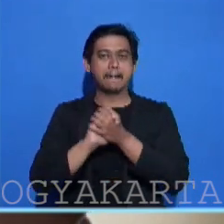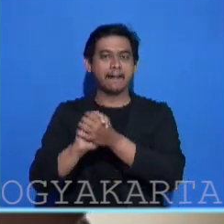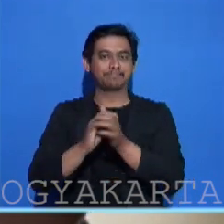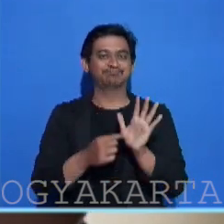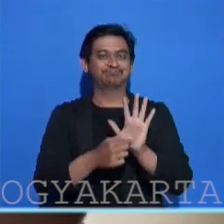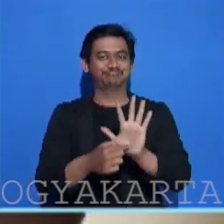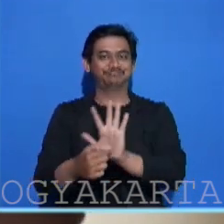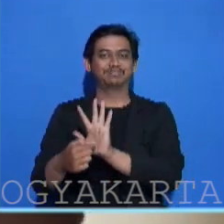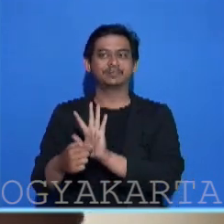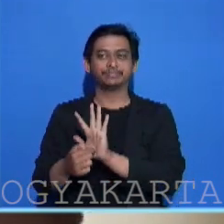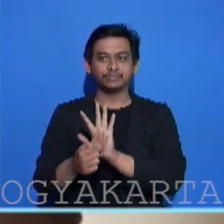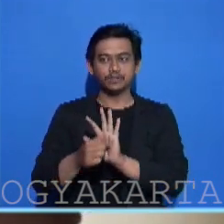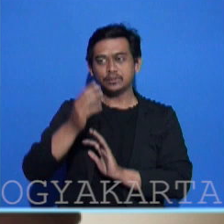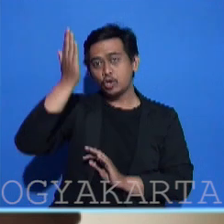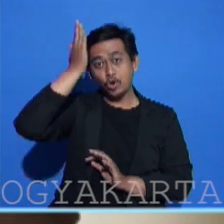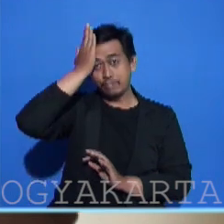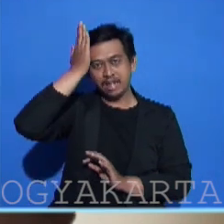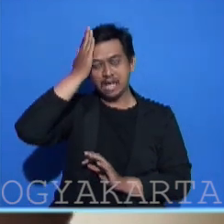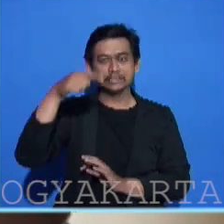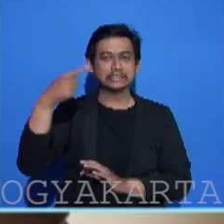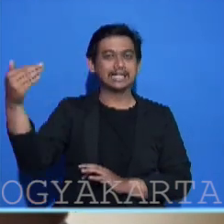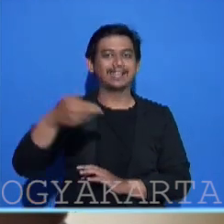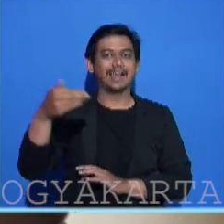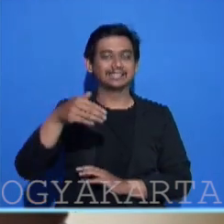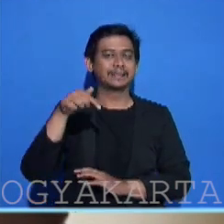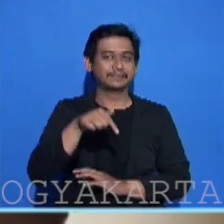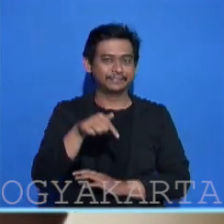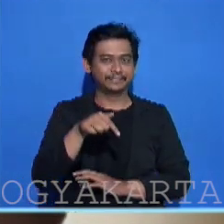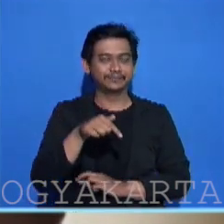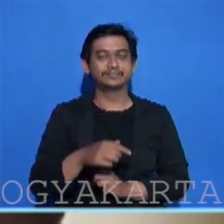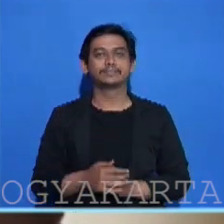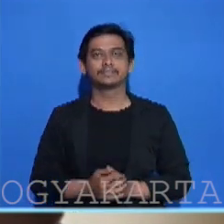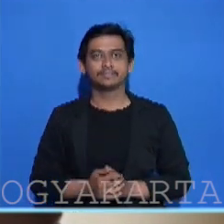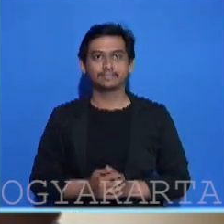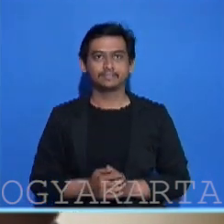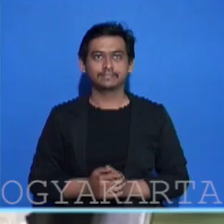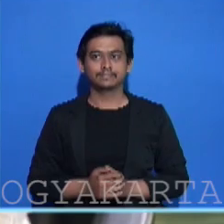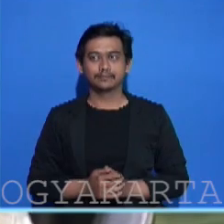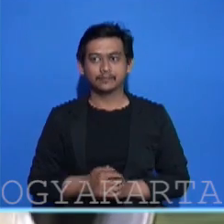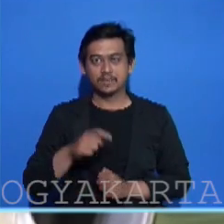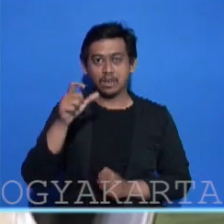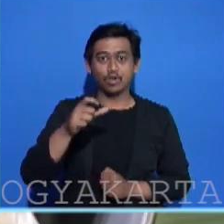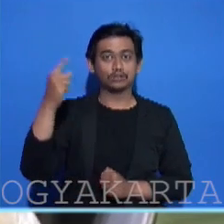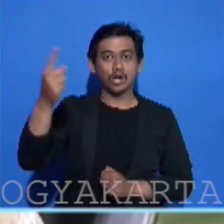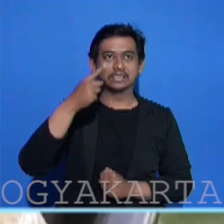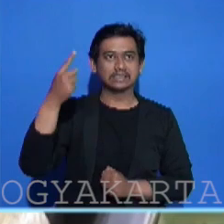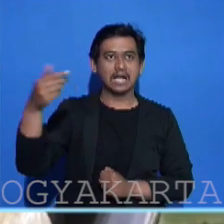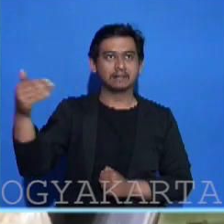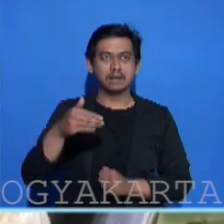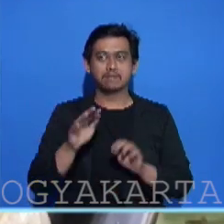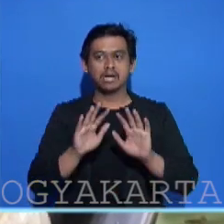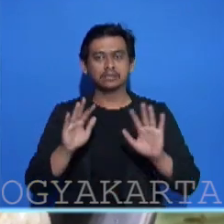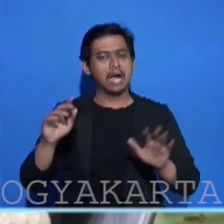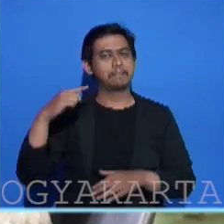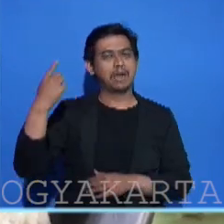sering kunjungan-kunjungan ke baik nasional maupun selalu orang lainnya gitu setiap hari